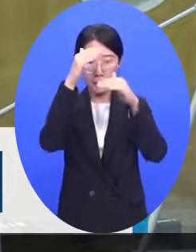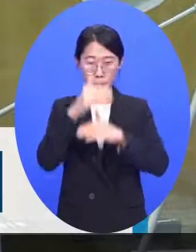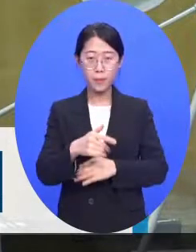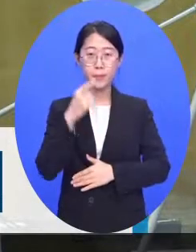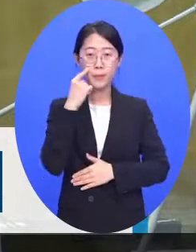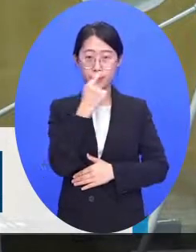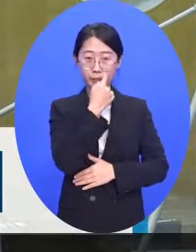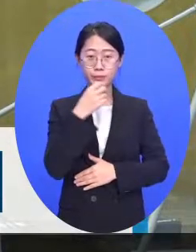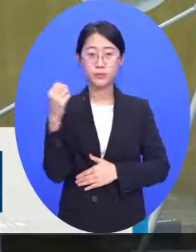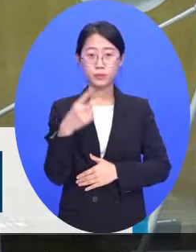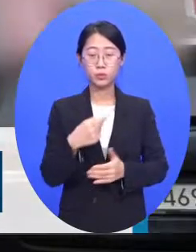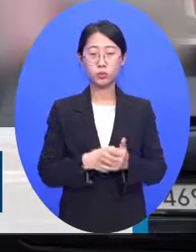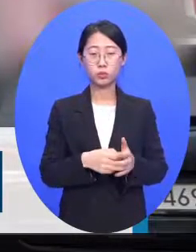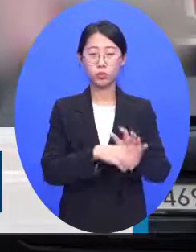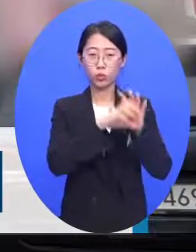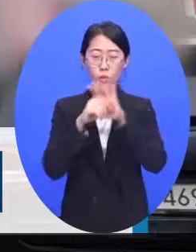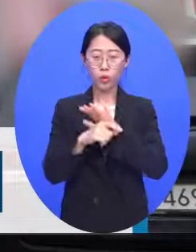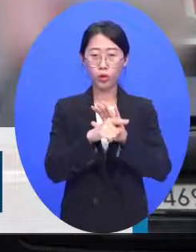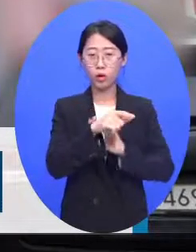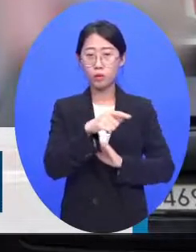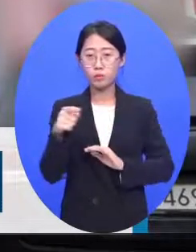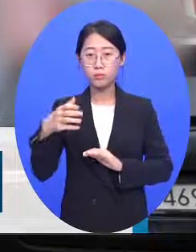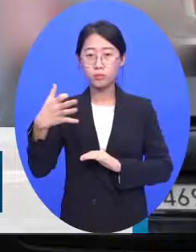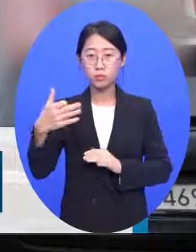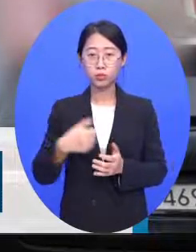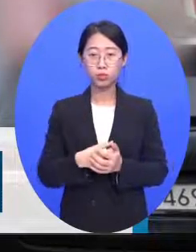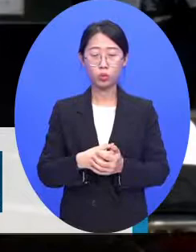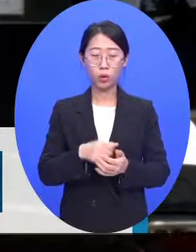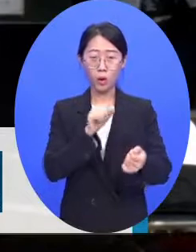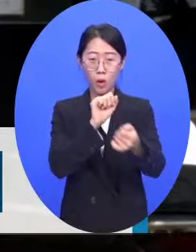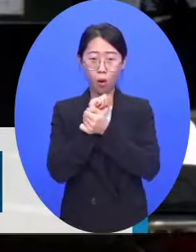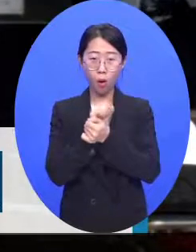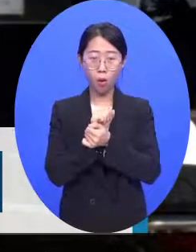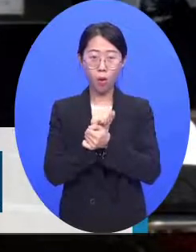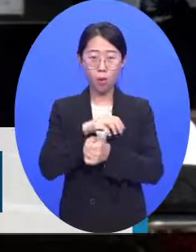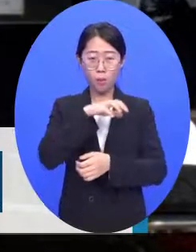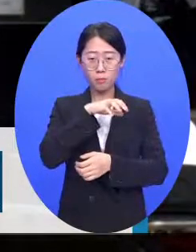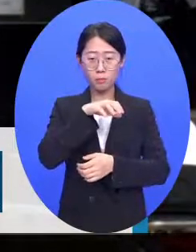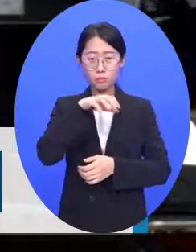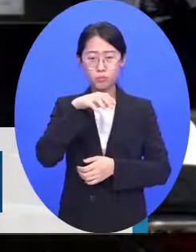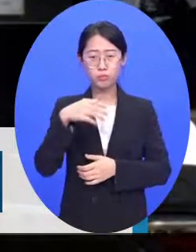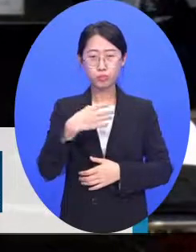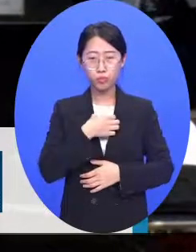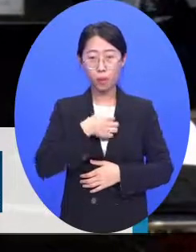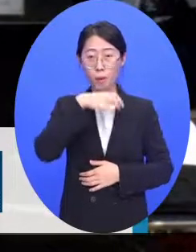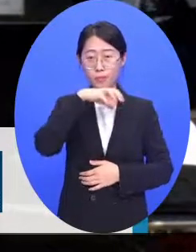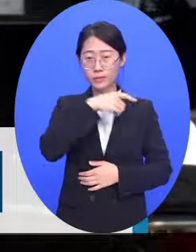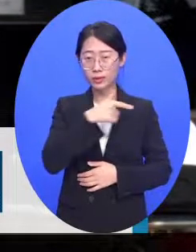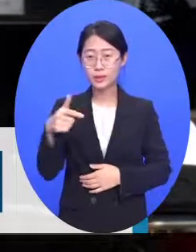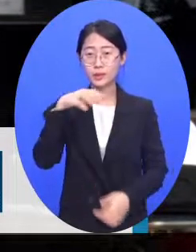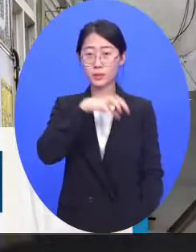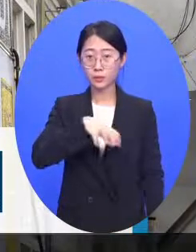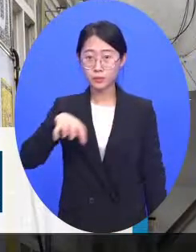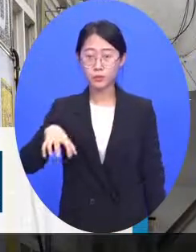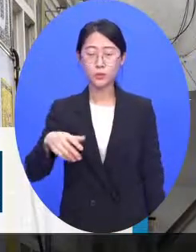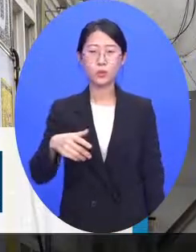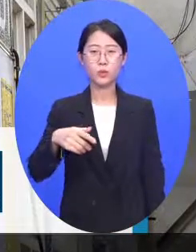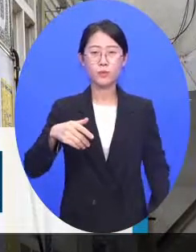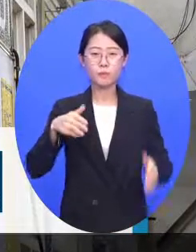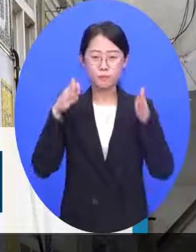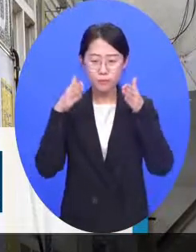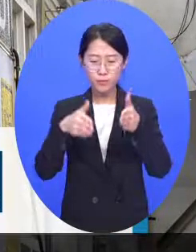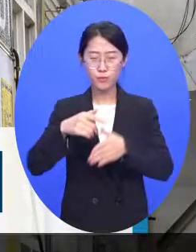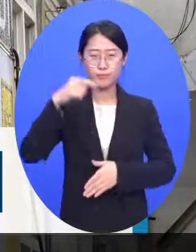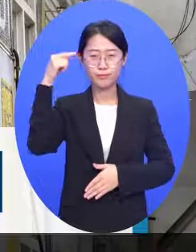상황을 점검하고 있습니다. 또 코로나19 감염 위험도가 높은 다중이용업소와 실내체육시설 등에 대한 방역지침 준수